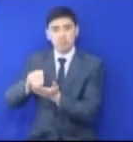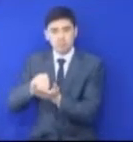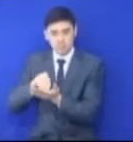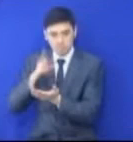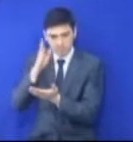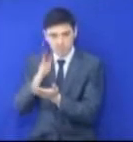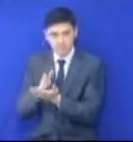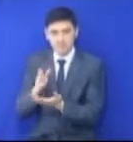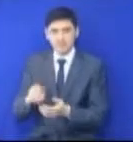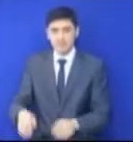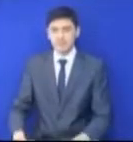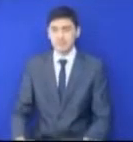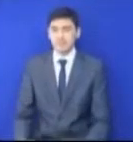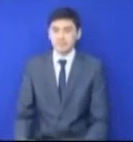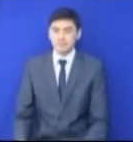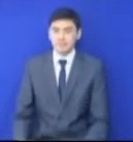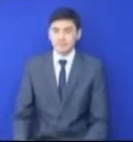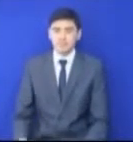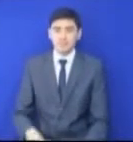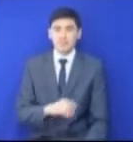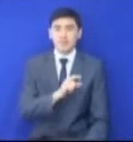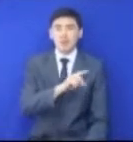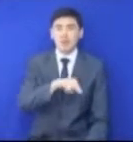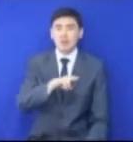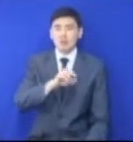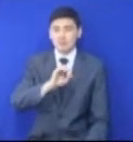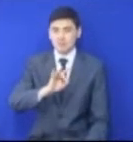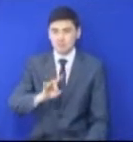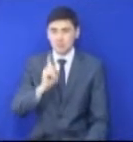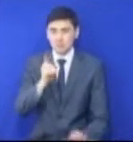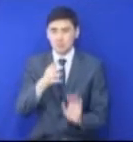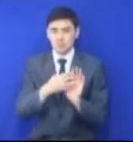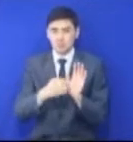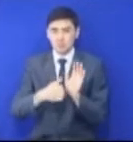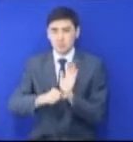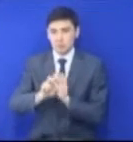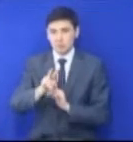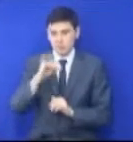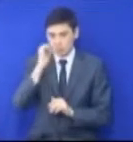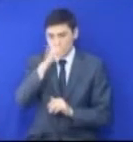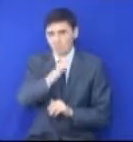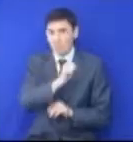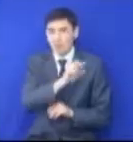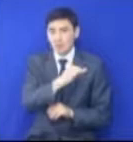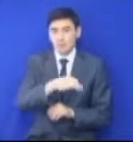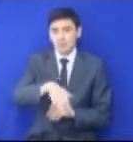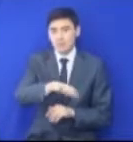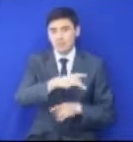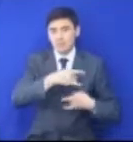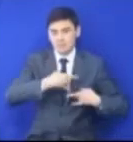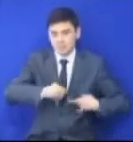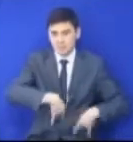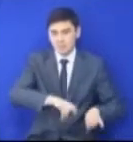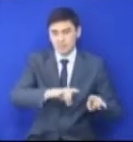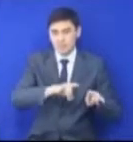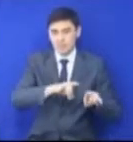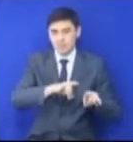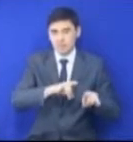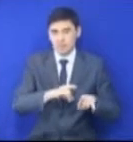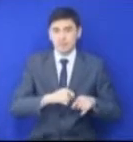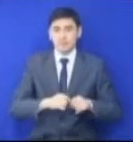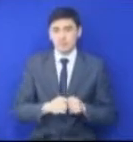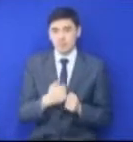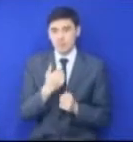корреспонденты. Ельдар Каменұлы родился в 1962 году в Абайском районе в семье известного писателя